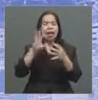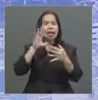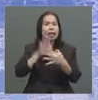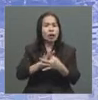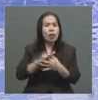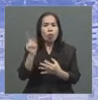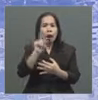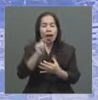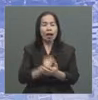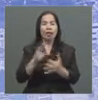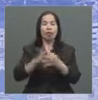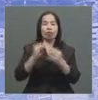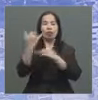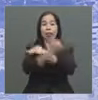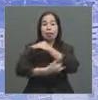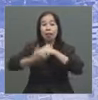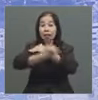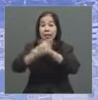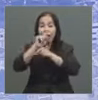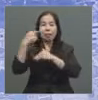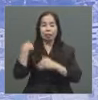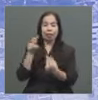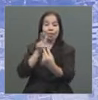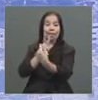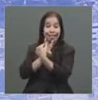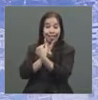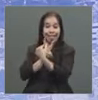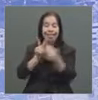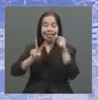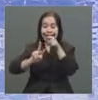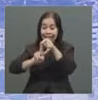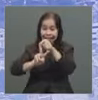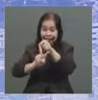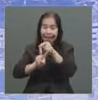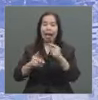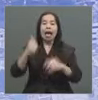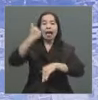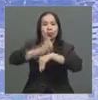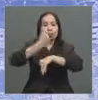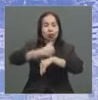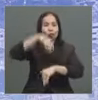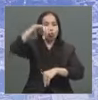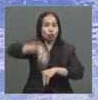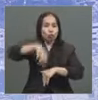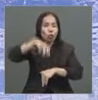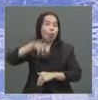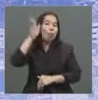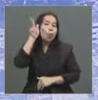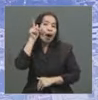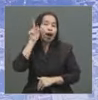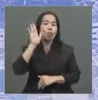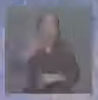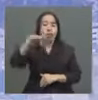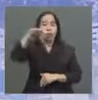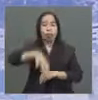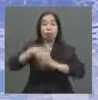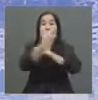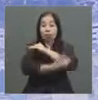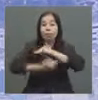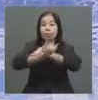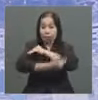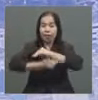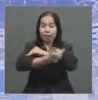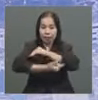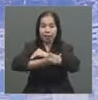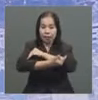กับทางด้านการต่างประเทศมีท่านอธิบดีกรมสารนิเทศและโฆษกกระทรวงการต่างประเทศเชิดเกียร